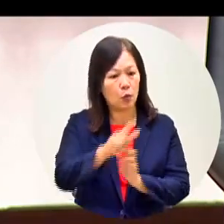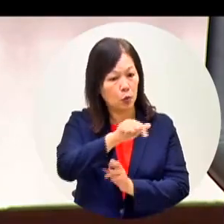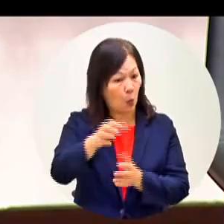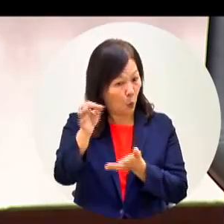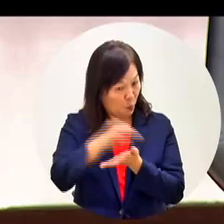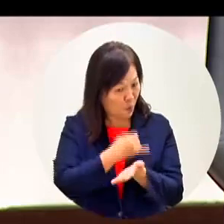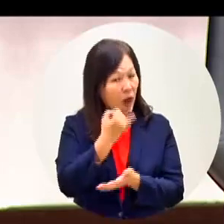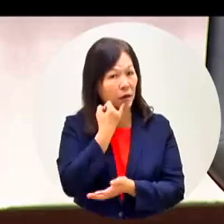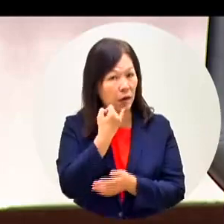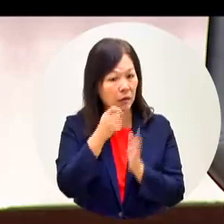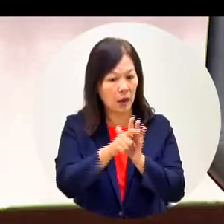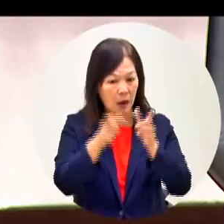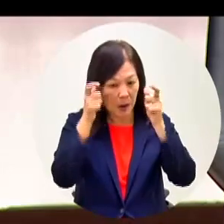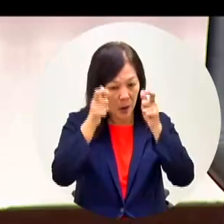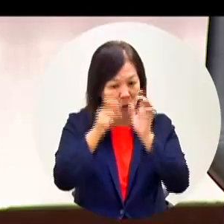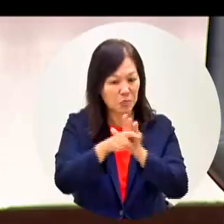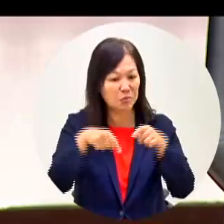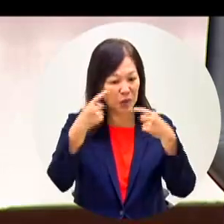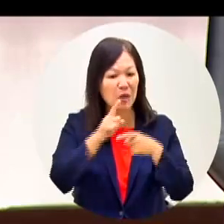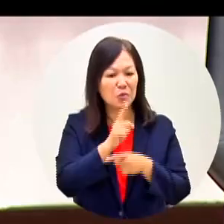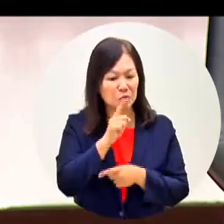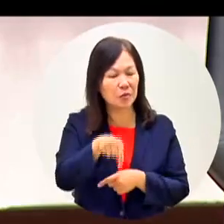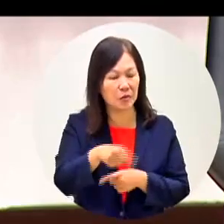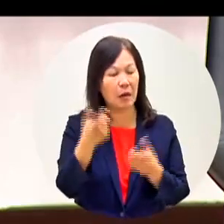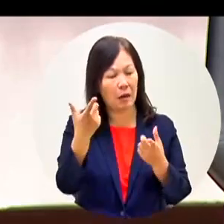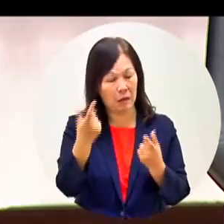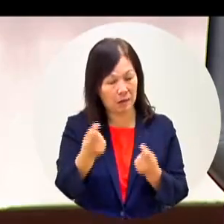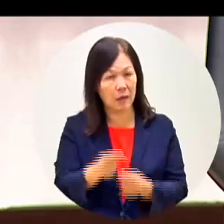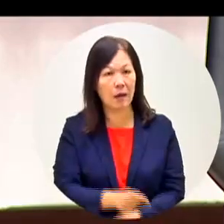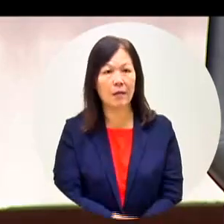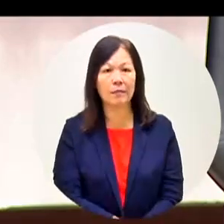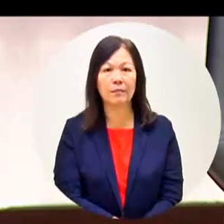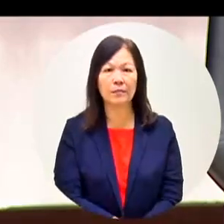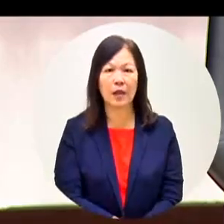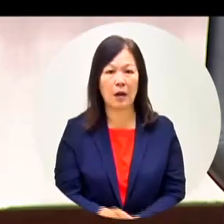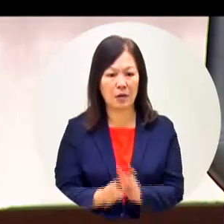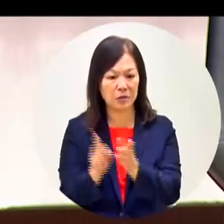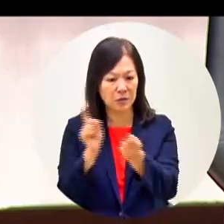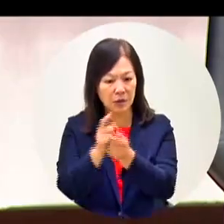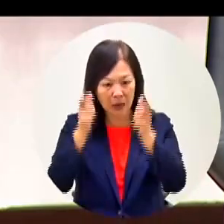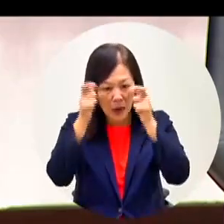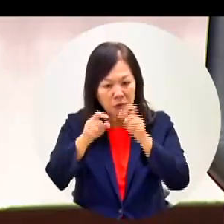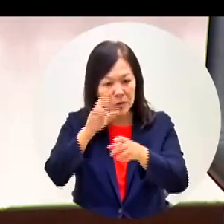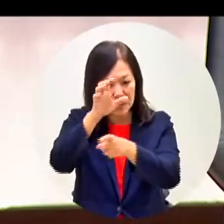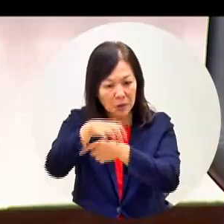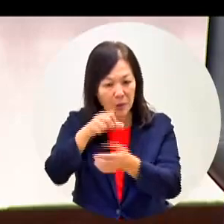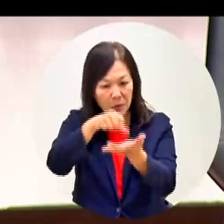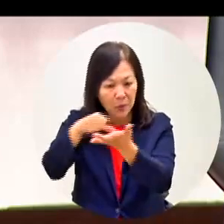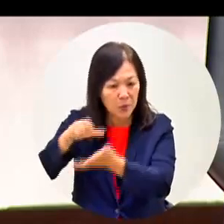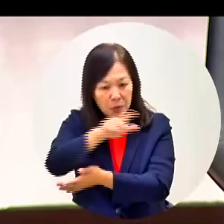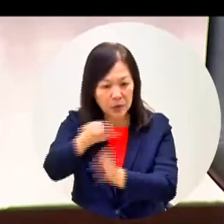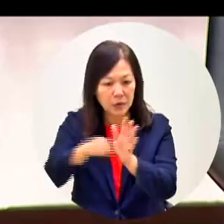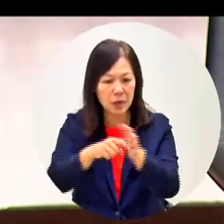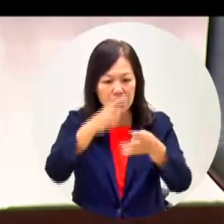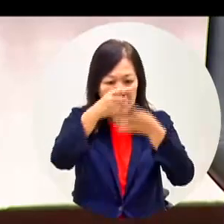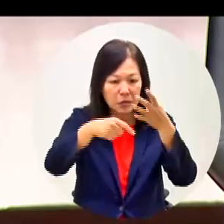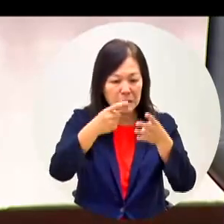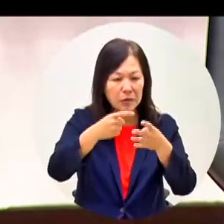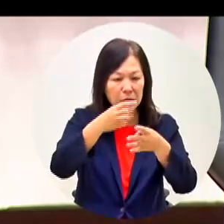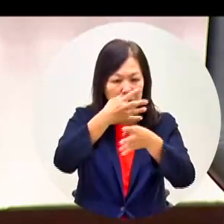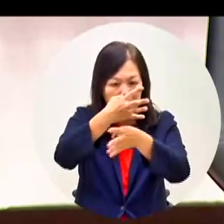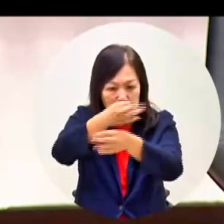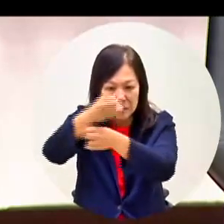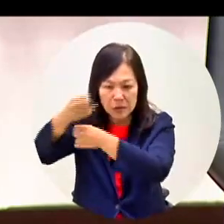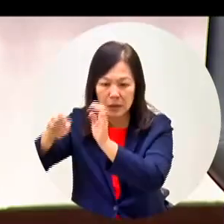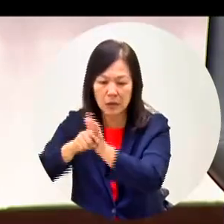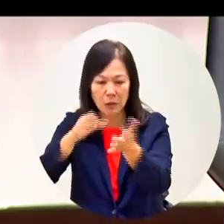这句，但是我们不晓得高雄的农产品到底哪些季节有哪一些产品，我们非常想要采购，但是我们不